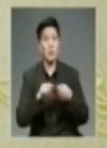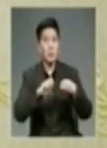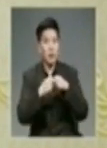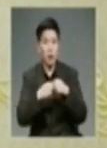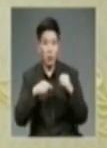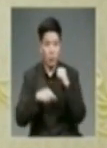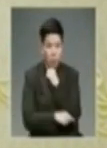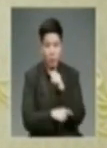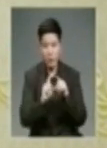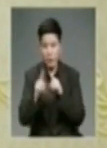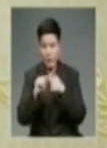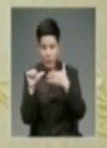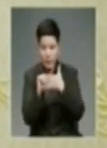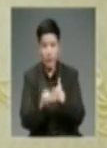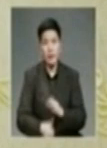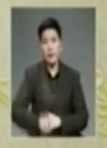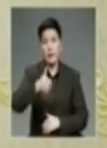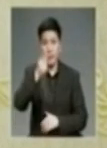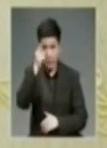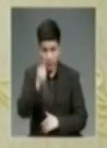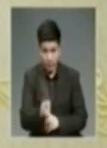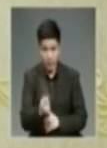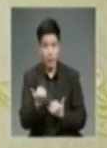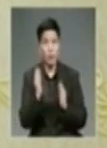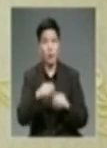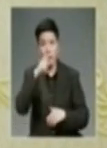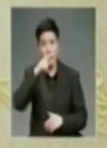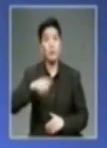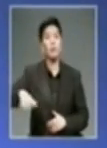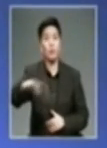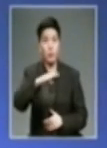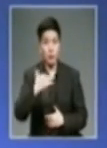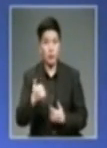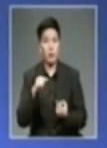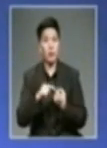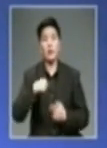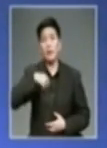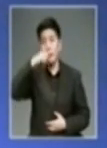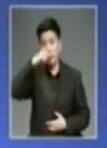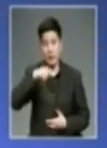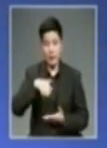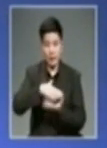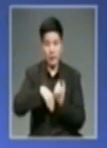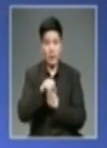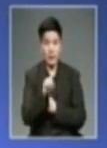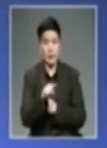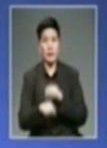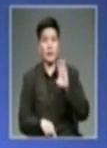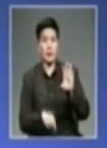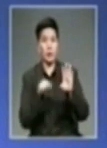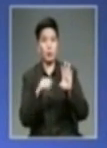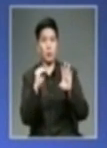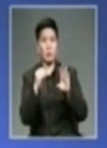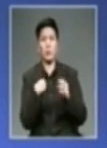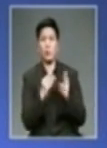การทุจริตคอร์รัปชันให้ได้ในที่สุดนะครับพี่น้องชาวไทยที่รักครับการนำประเทศไทยไปสู่เศรษฐกิจ 4.0 ซึ่งก็มีอยู่หล